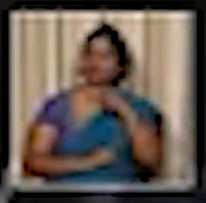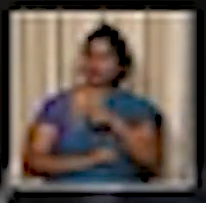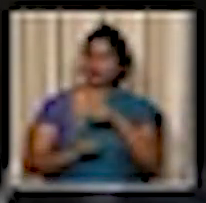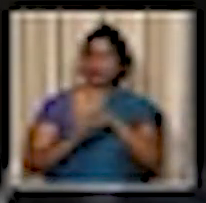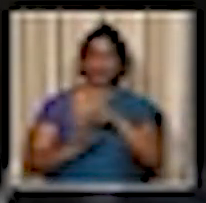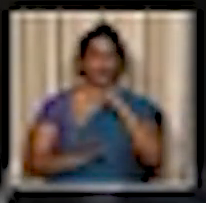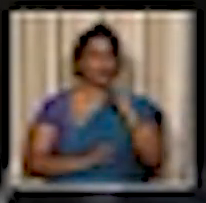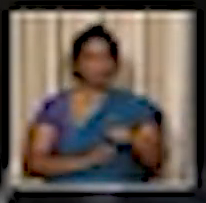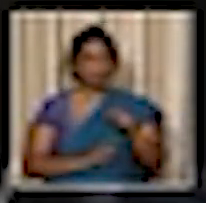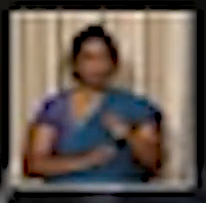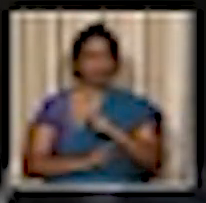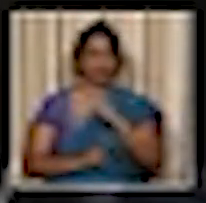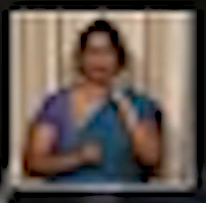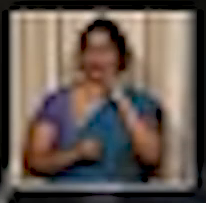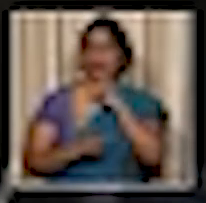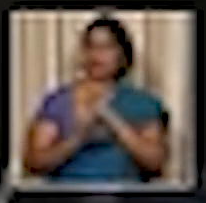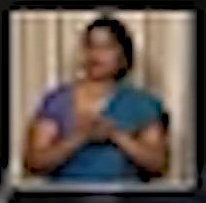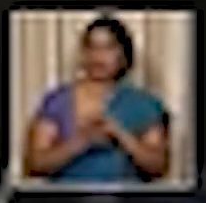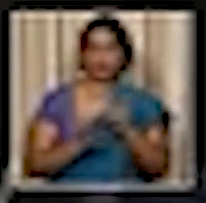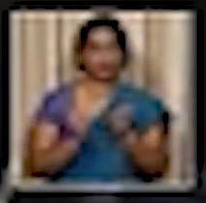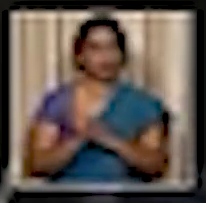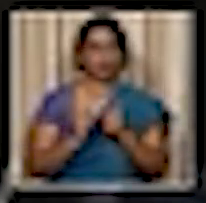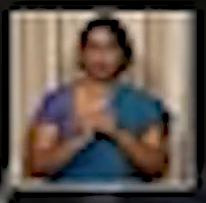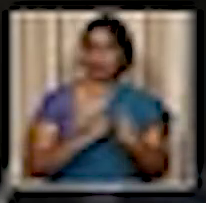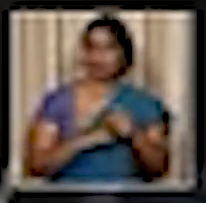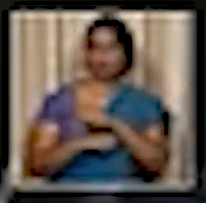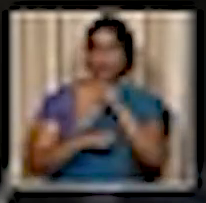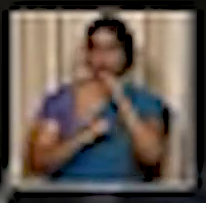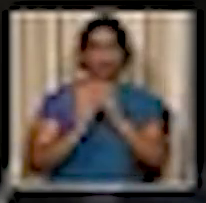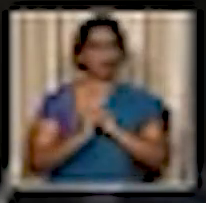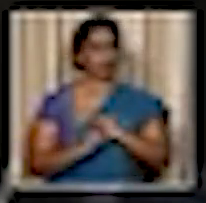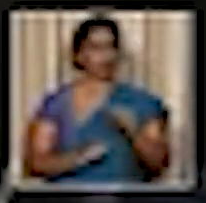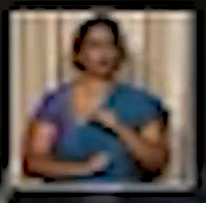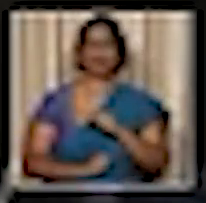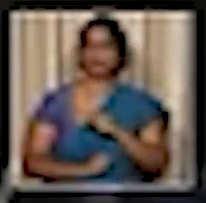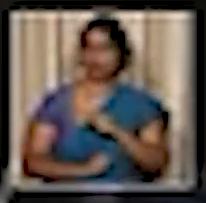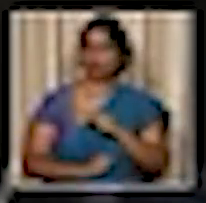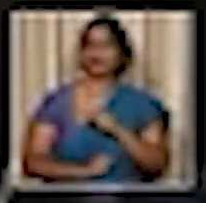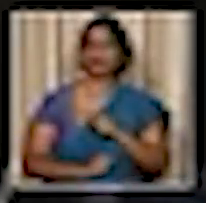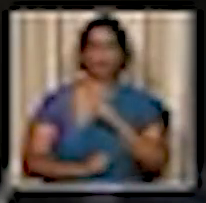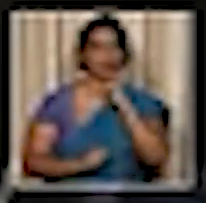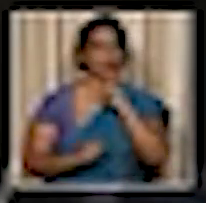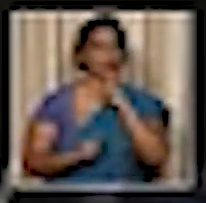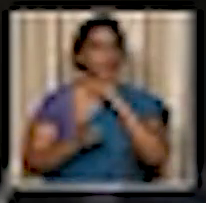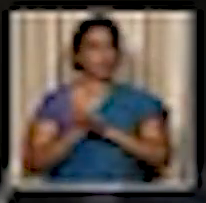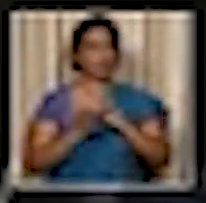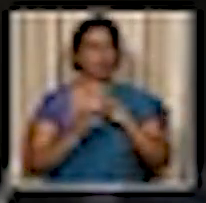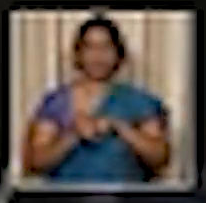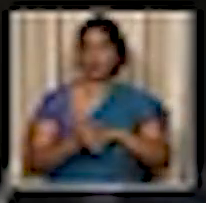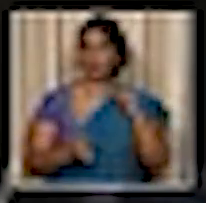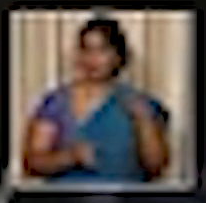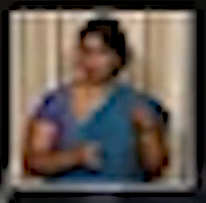සිටි විනිසුරුවරයා හෝ අධිකරණ සේවා කොමිෂන් සභාව කිසිදු පියවරක් නොගෙන ඇති අතර ඒ අධිකරණ සේවා කොමිෂමේ ලේකම්වරයා